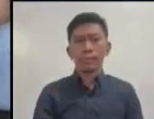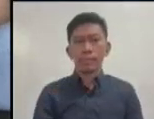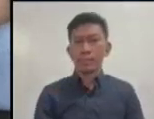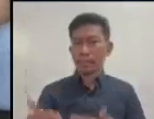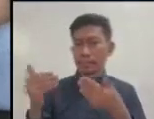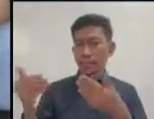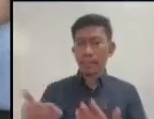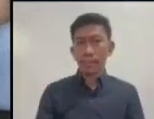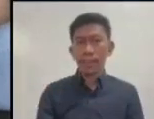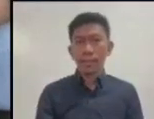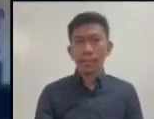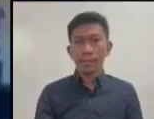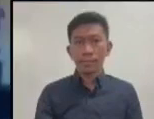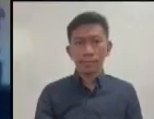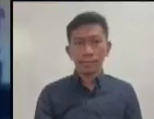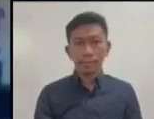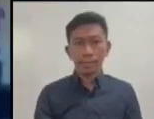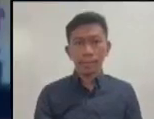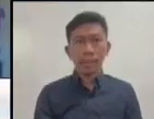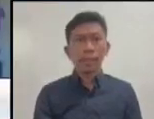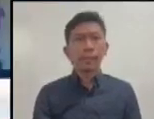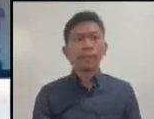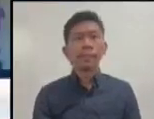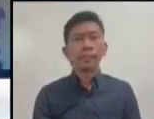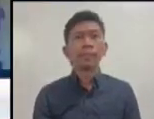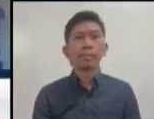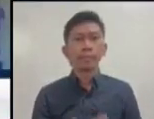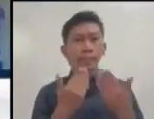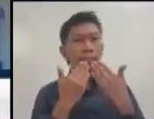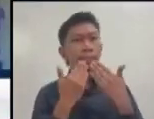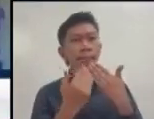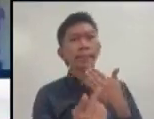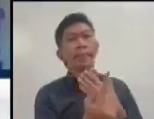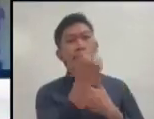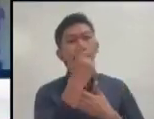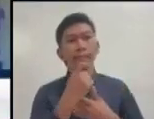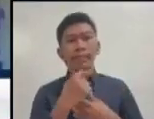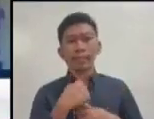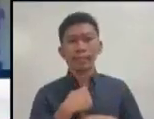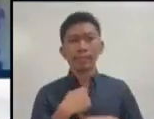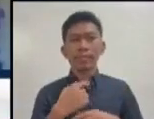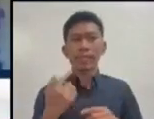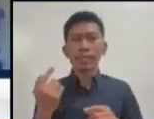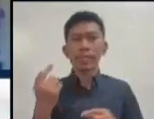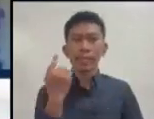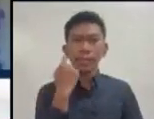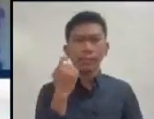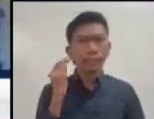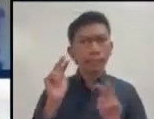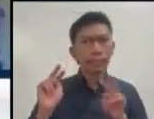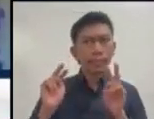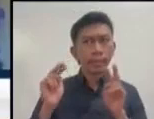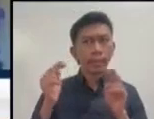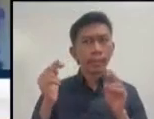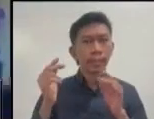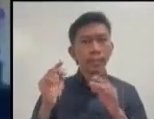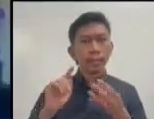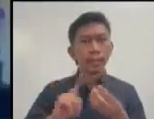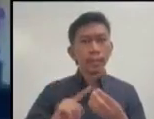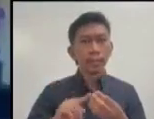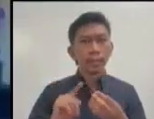Una, maraming salamat. Nabanggit mo yan. Kanina na nanonood ako, binabanggit yung patungkol doon sa extended